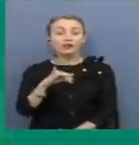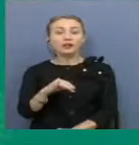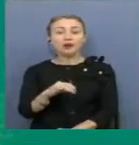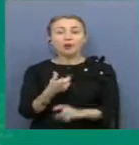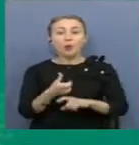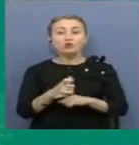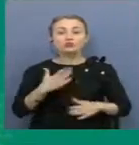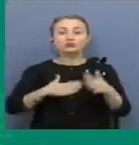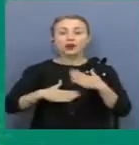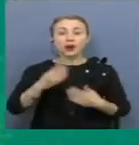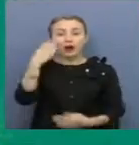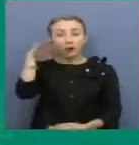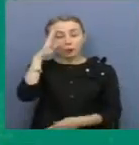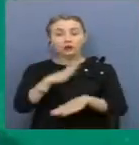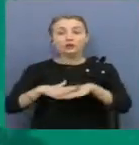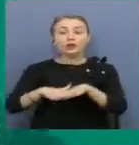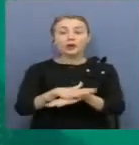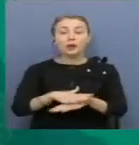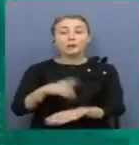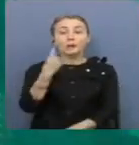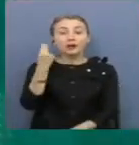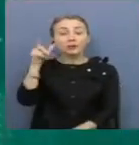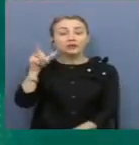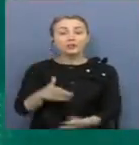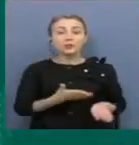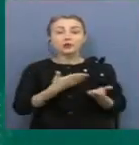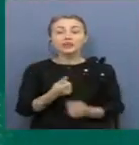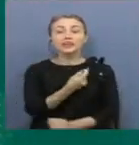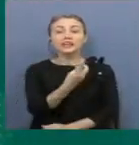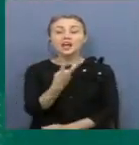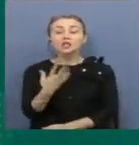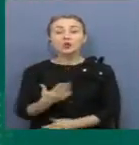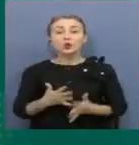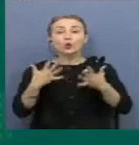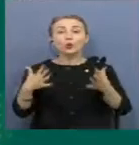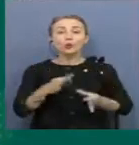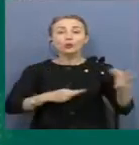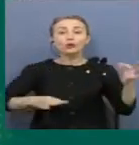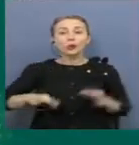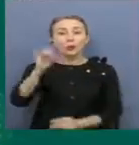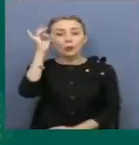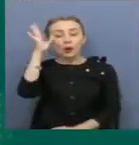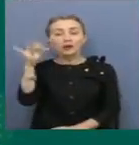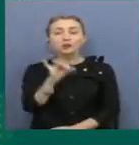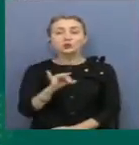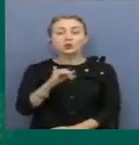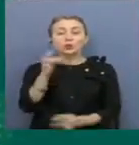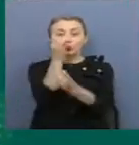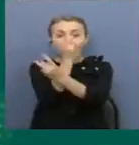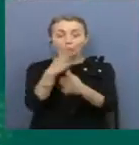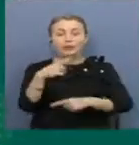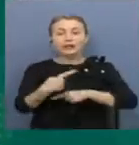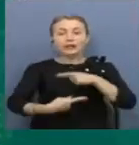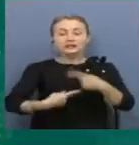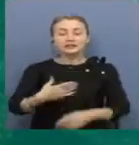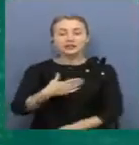қызу талқыға түсті. Маңызды құжатта елбасы Қазақстанның тарихын зерттеуге және мәдени мұрасын насихаттауға бағытталған бірнеше